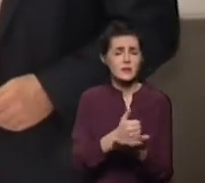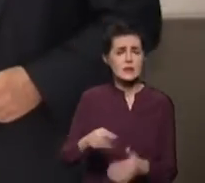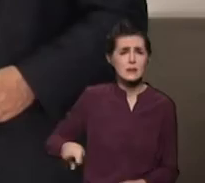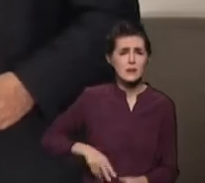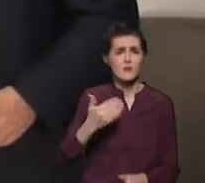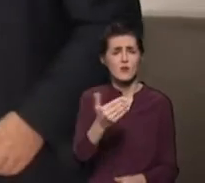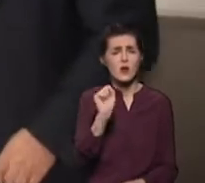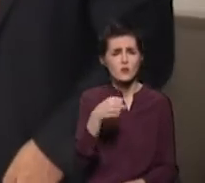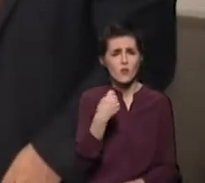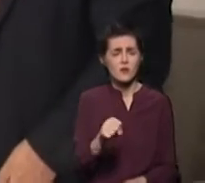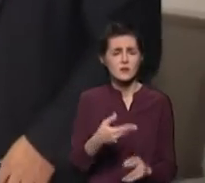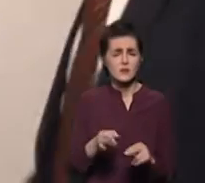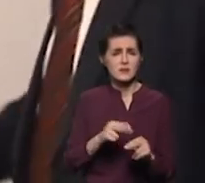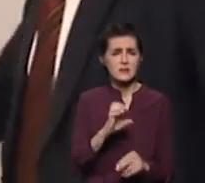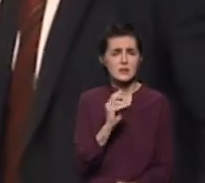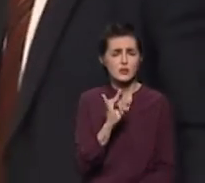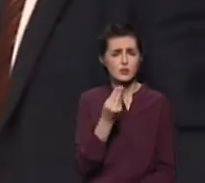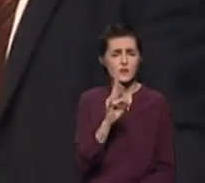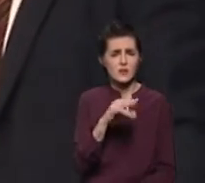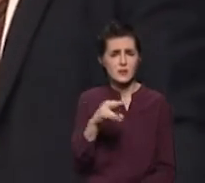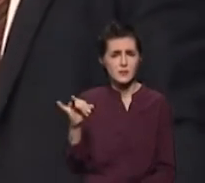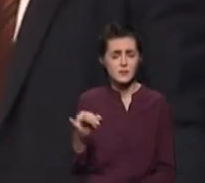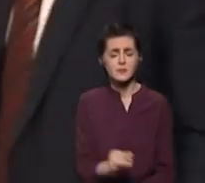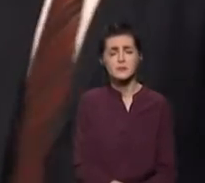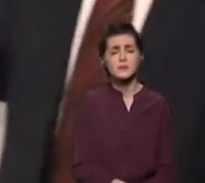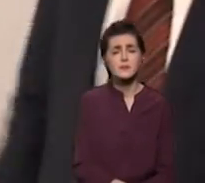комбінату «Азовсталь» Енвер Цкідішвілі.